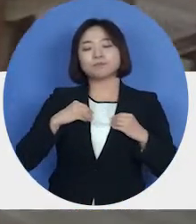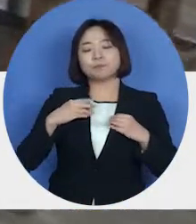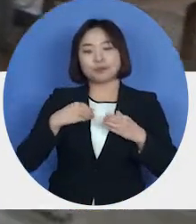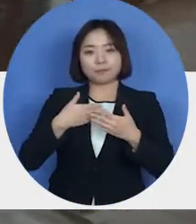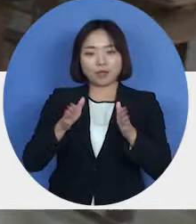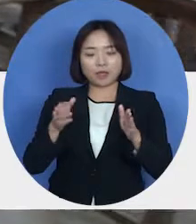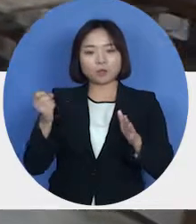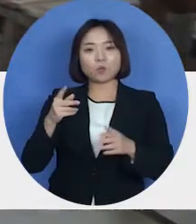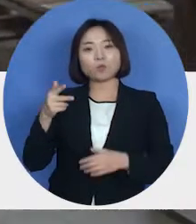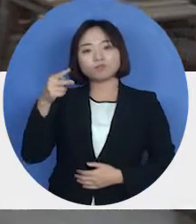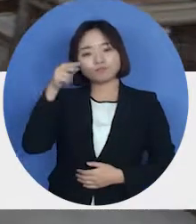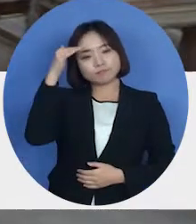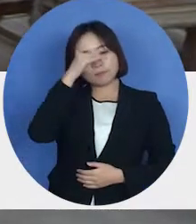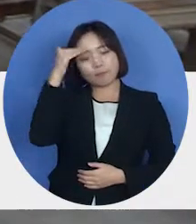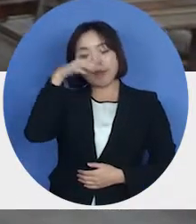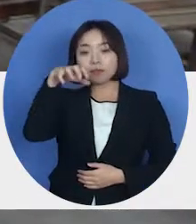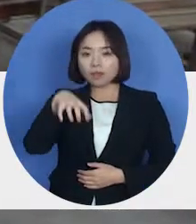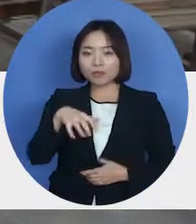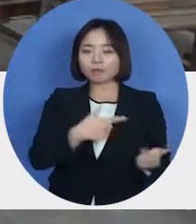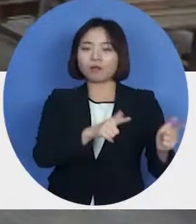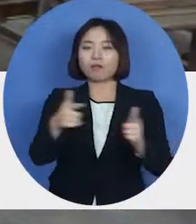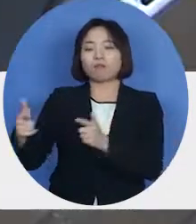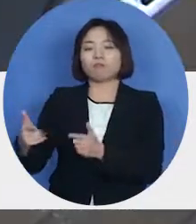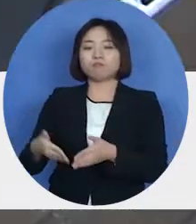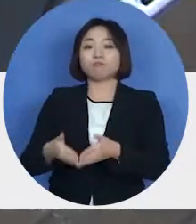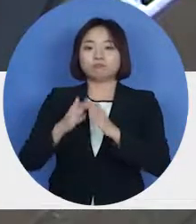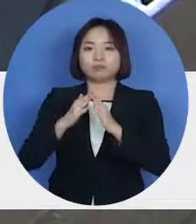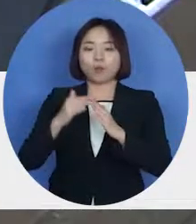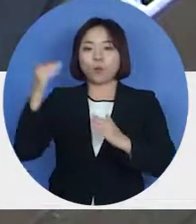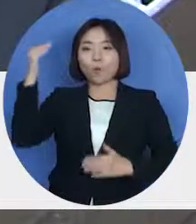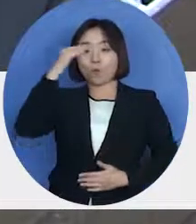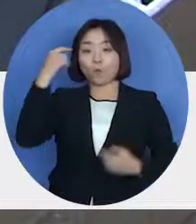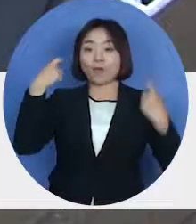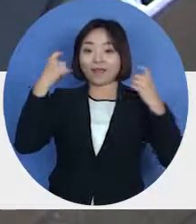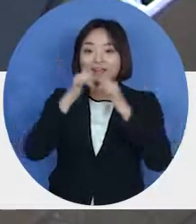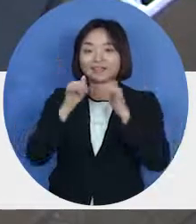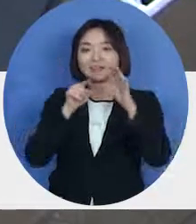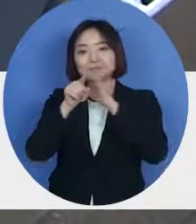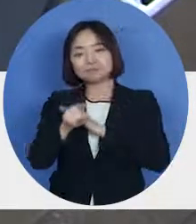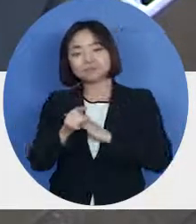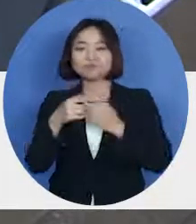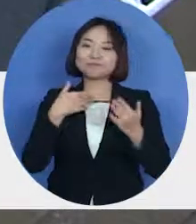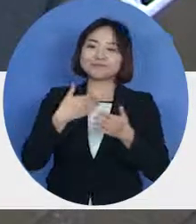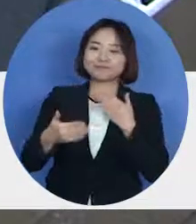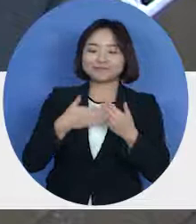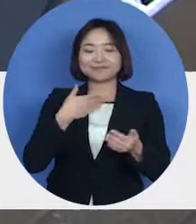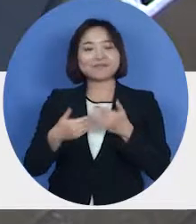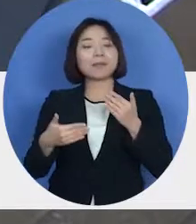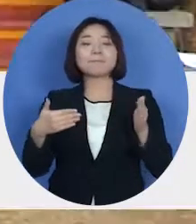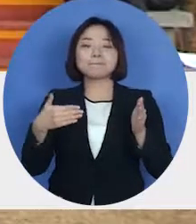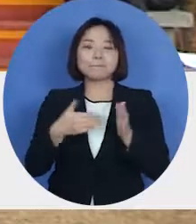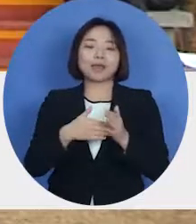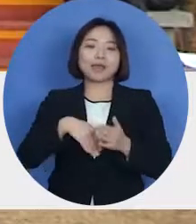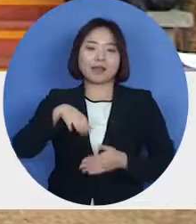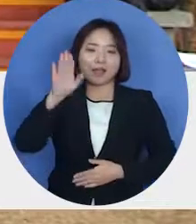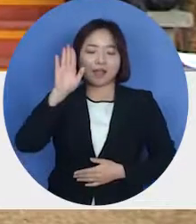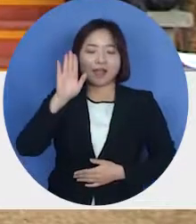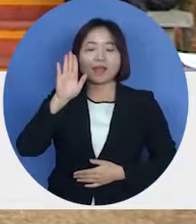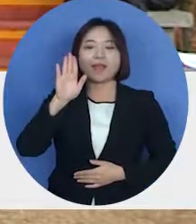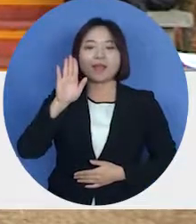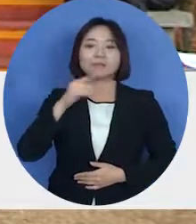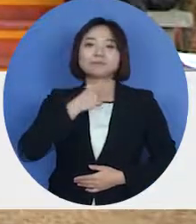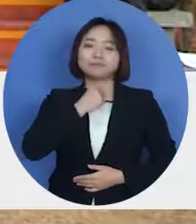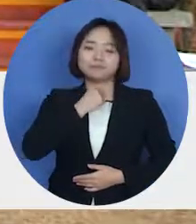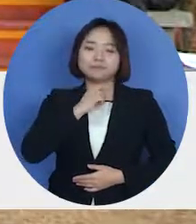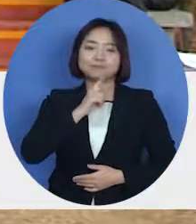전망대 수판 들깨 등을 조정하여 관광객들이 다양한 체험을 즐기며 머물다 갈 수 있는 농촌 권역으로 거듭나기를